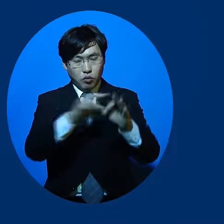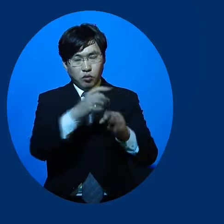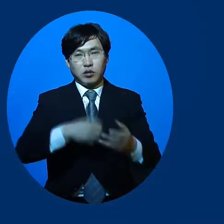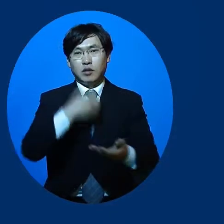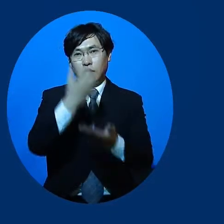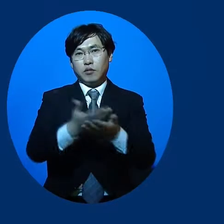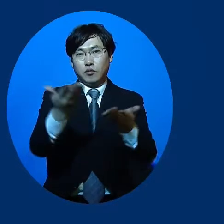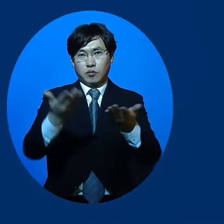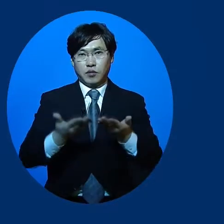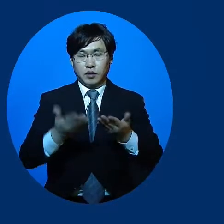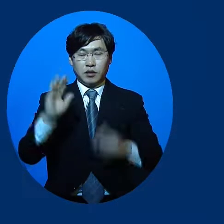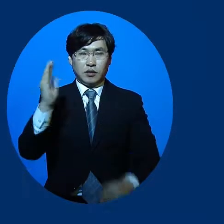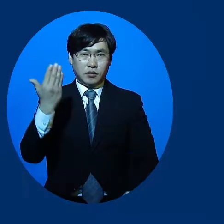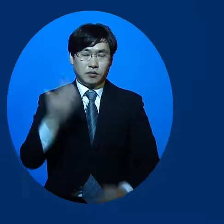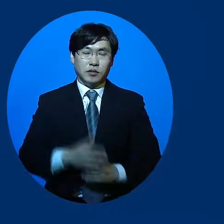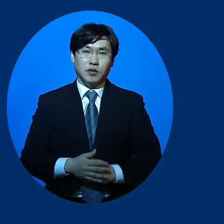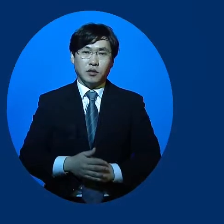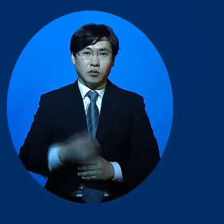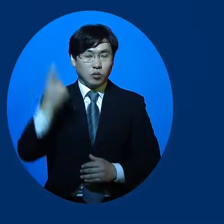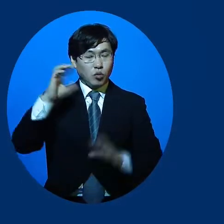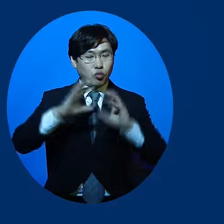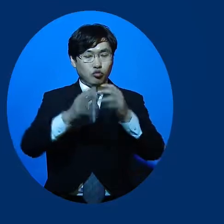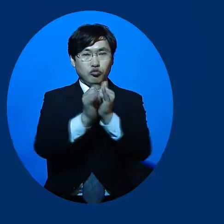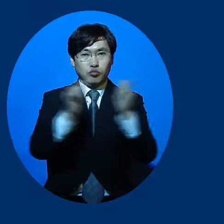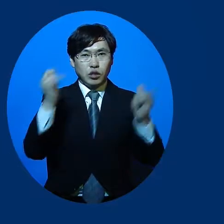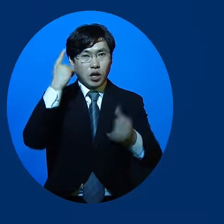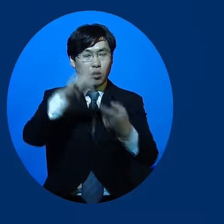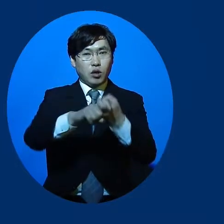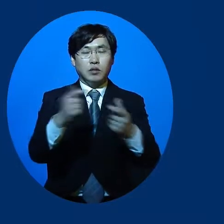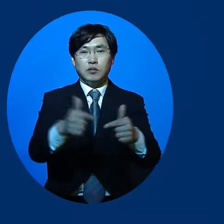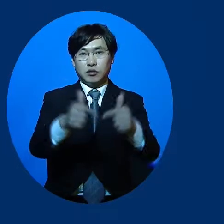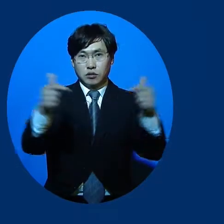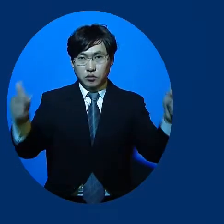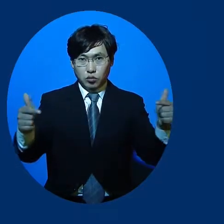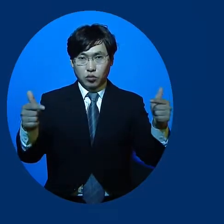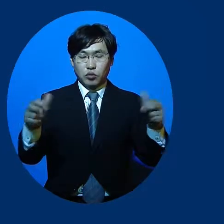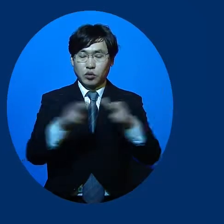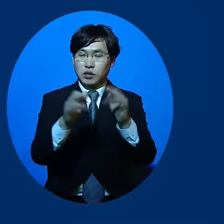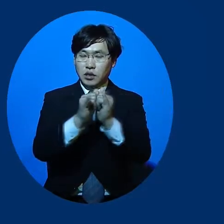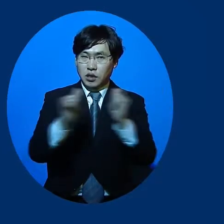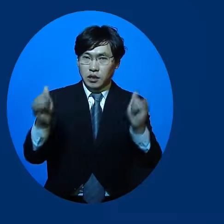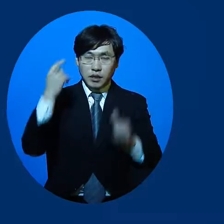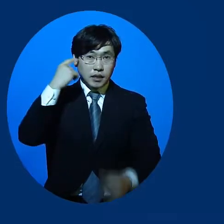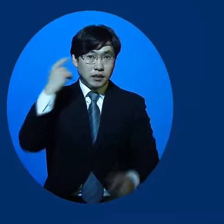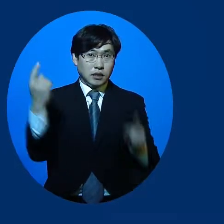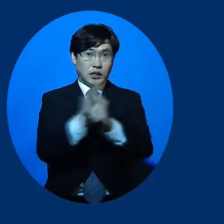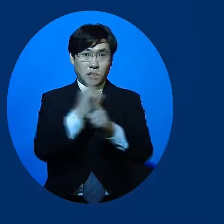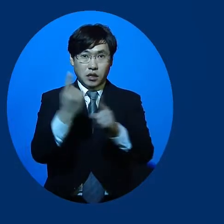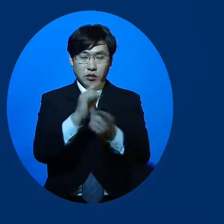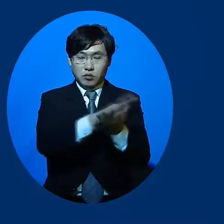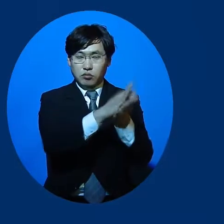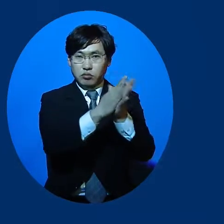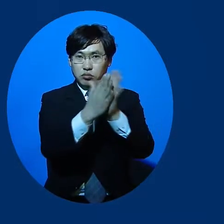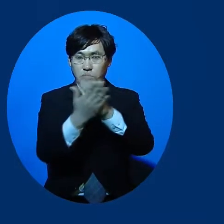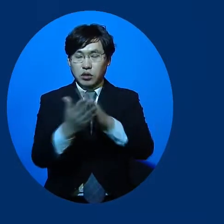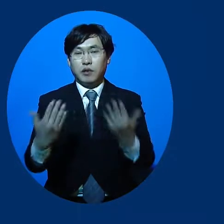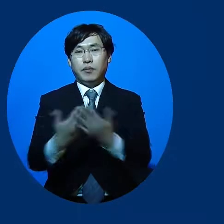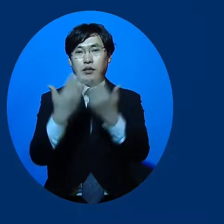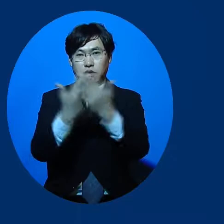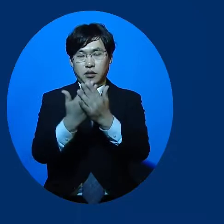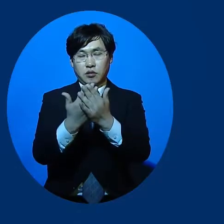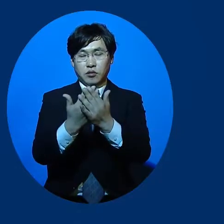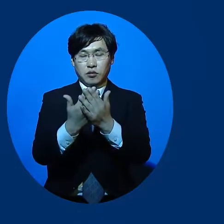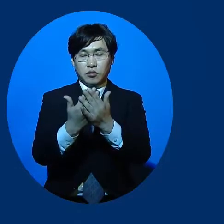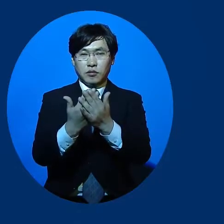장애인 스포츠에 대한 국민적 관심이 확대되었고, 장애에 대한 인식 개선이 발전되는